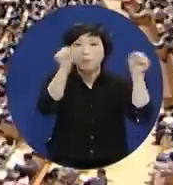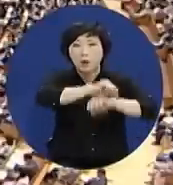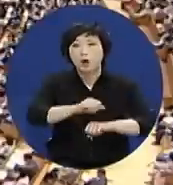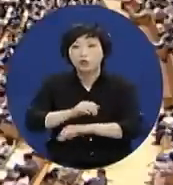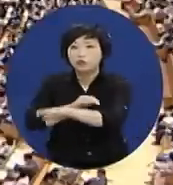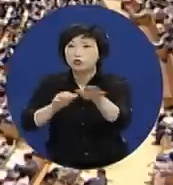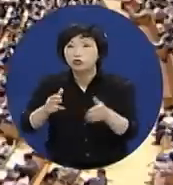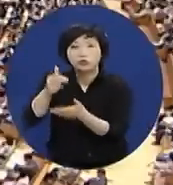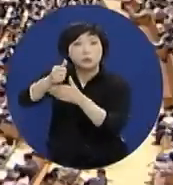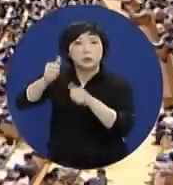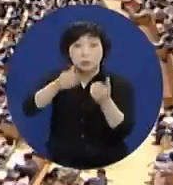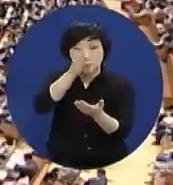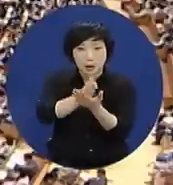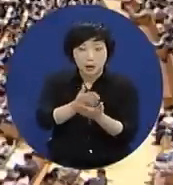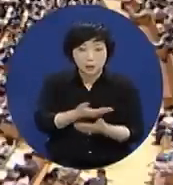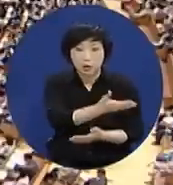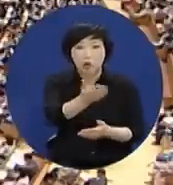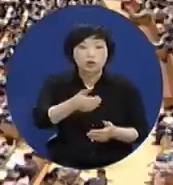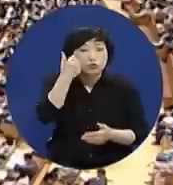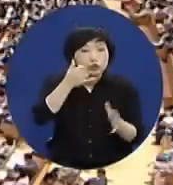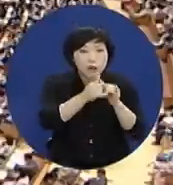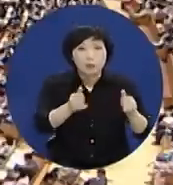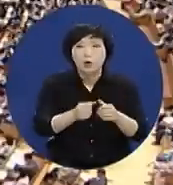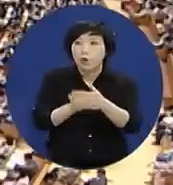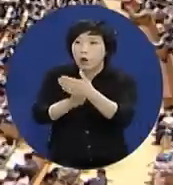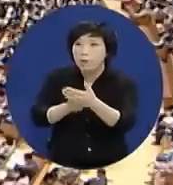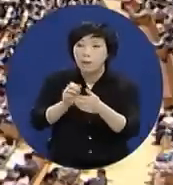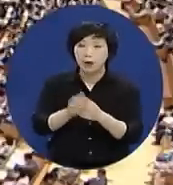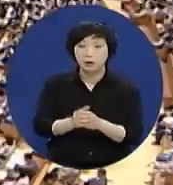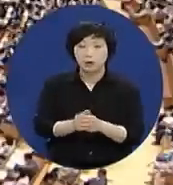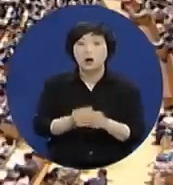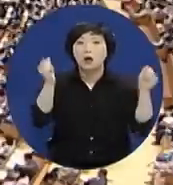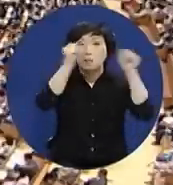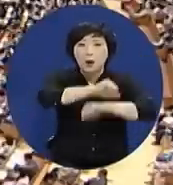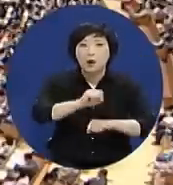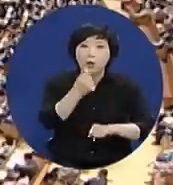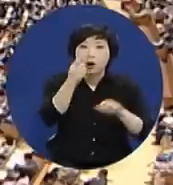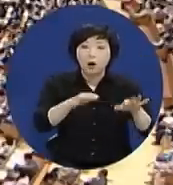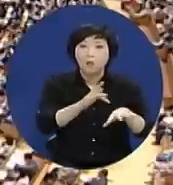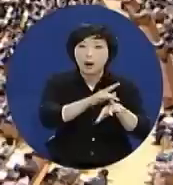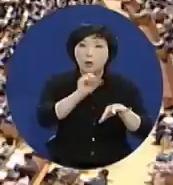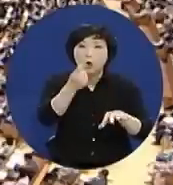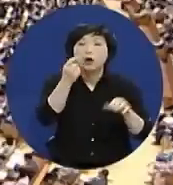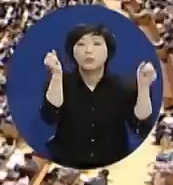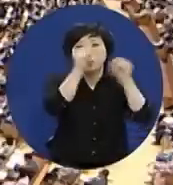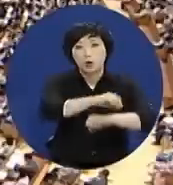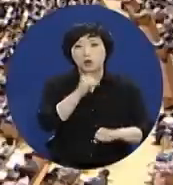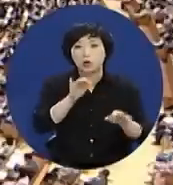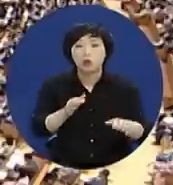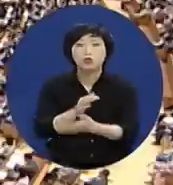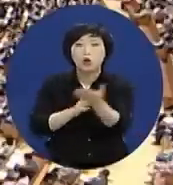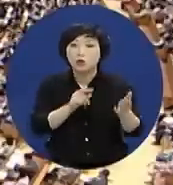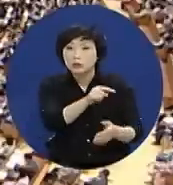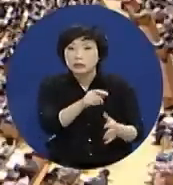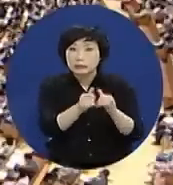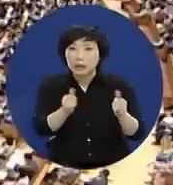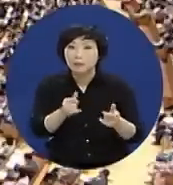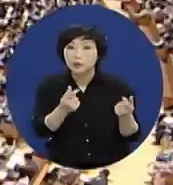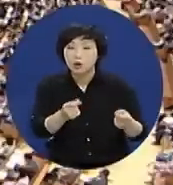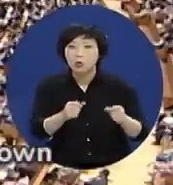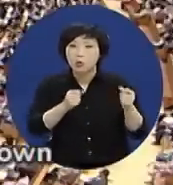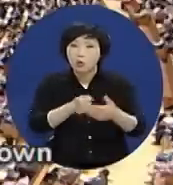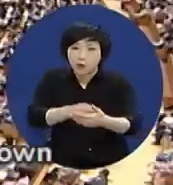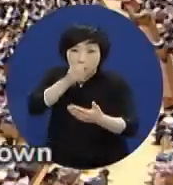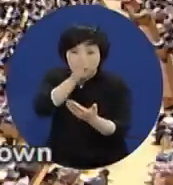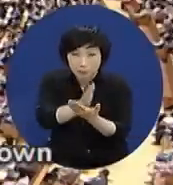のある人たちが主をみたのに習って主をみることはないようにしましょう彼らはに